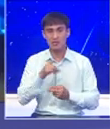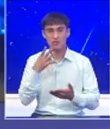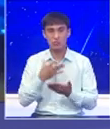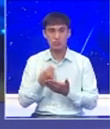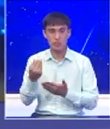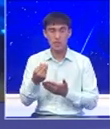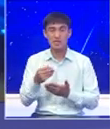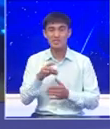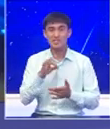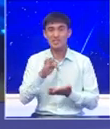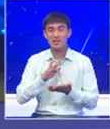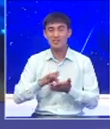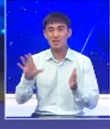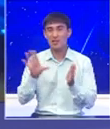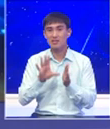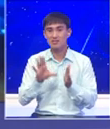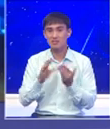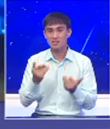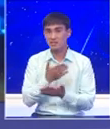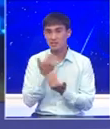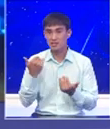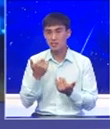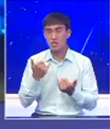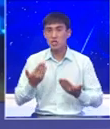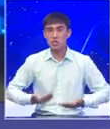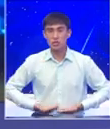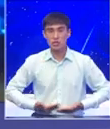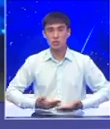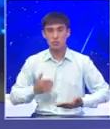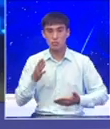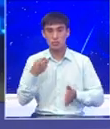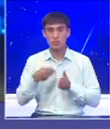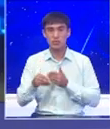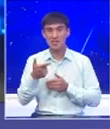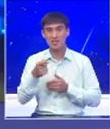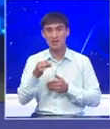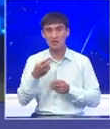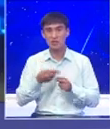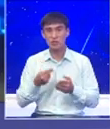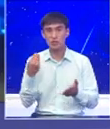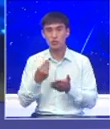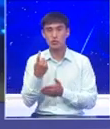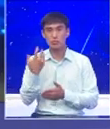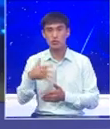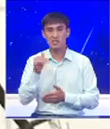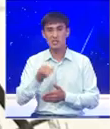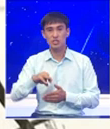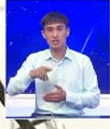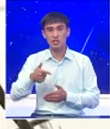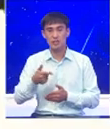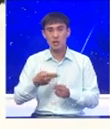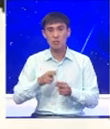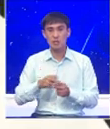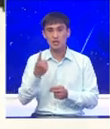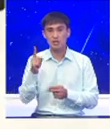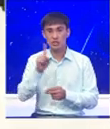а централизованное электроснабжение здесь отсутствует. Жители вынуждены приобретать генераторы, которые стоят 150 тысяч тенге. При